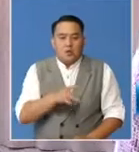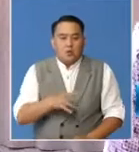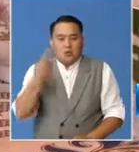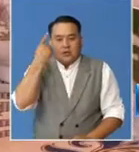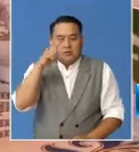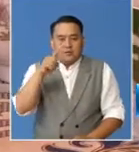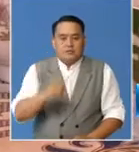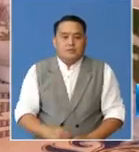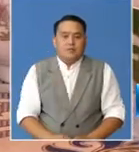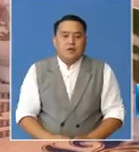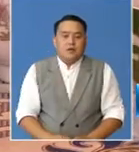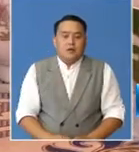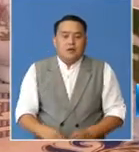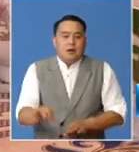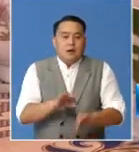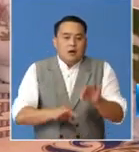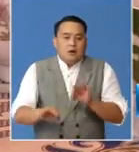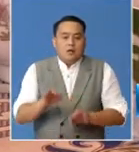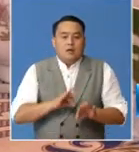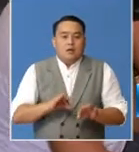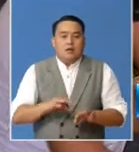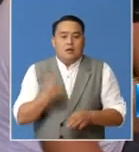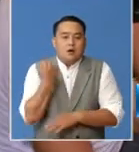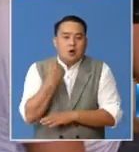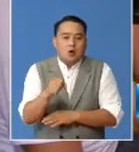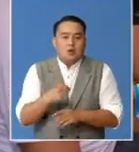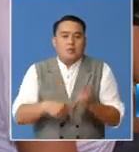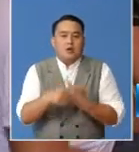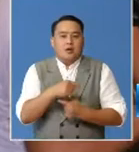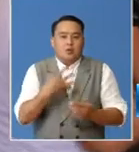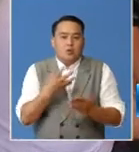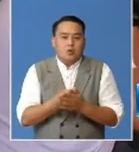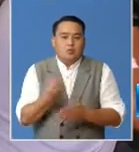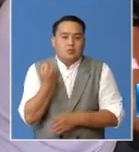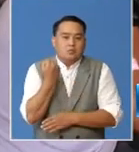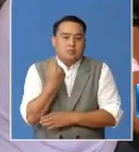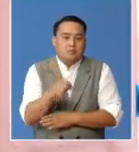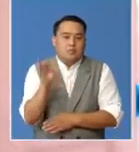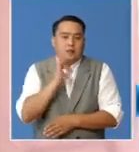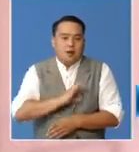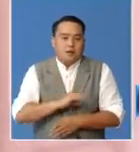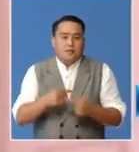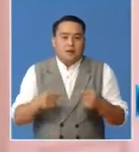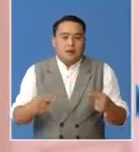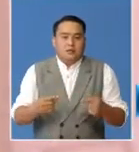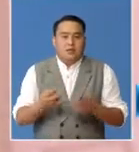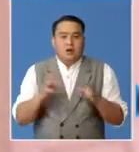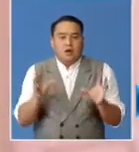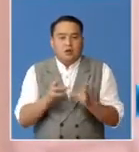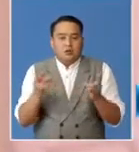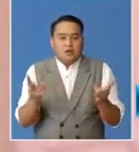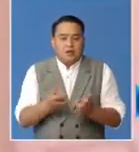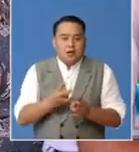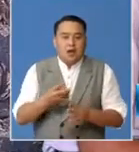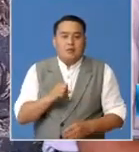ойластырдым. Жас Project жобасының шартына сәйкес грант ұтып алған кәсіпкер өз пайдасын ғана ойламай, өзгелерге қарайласуы қажет. Сол